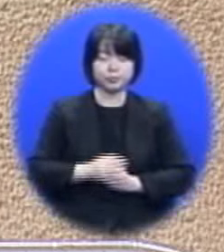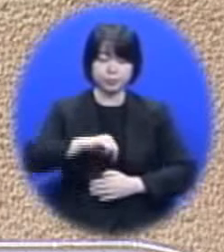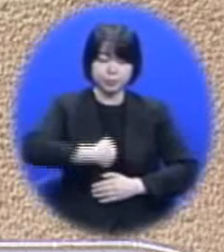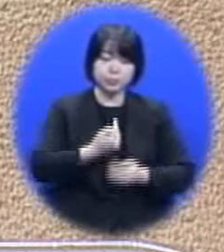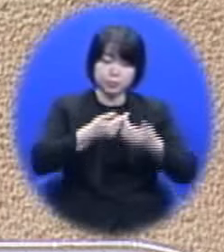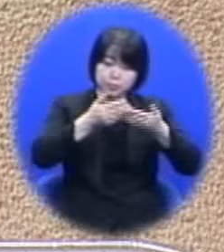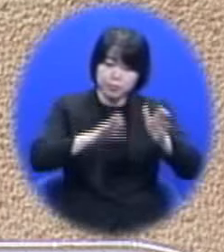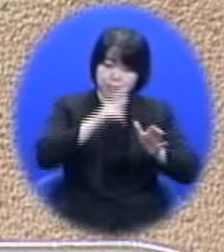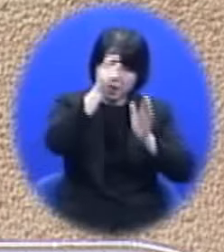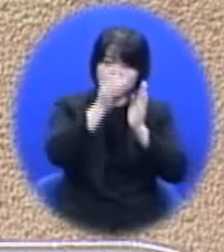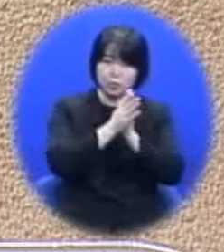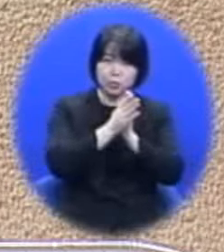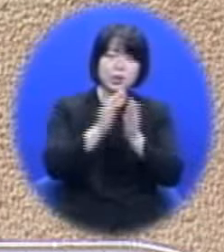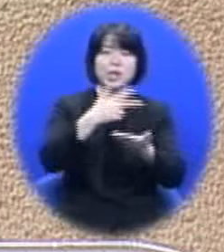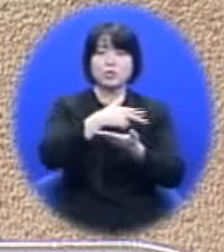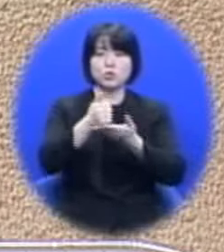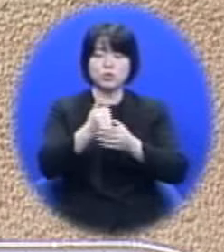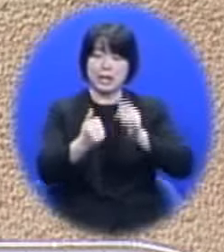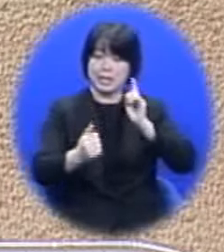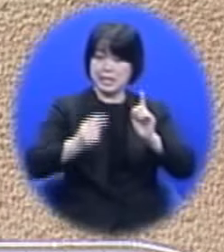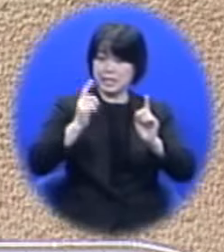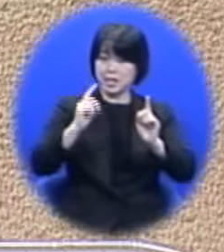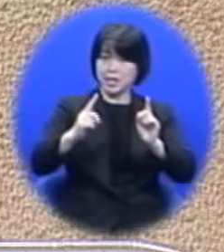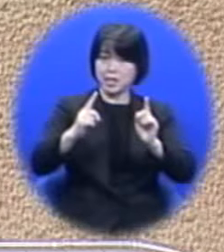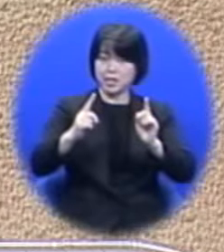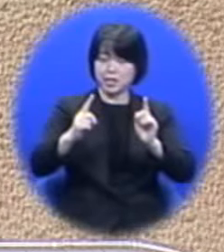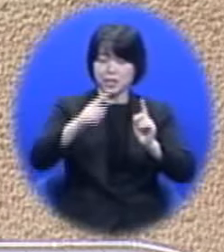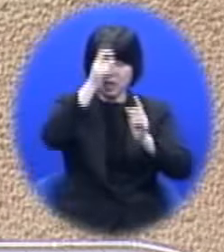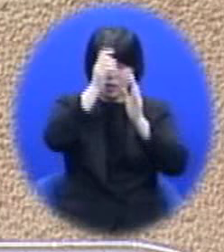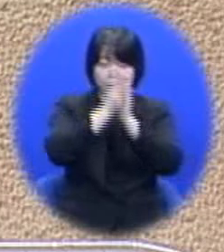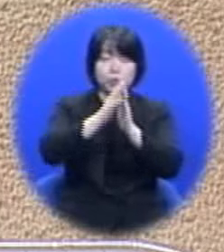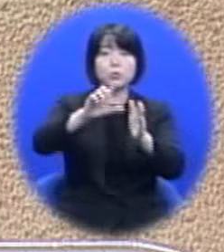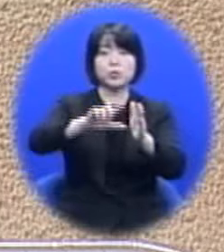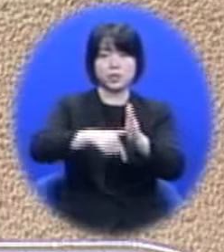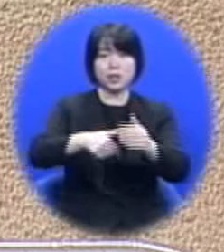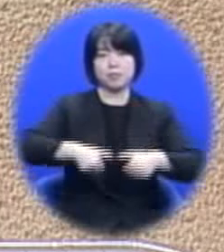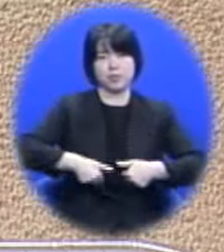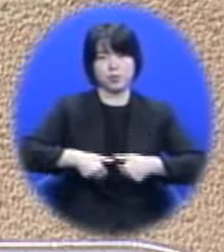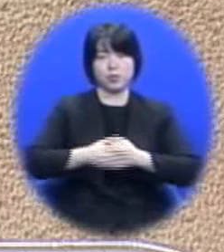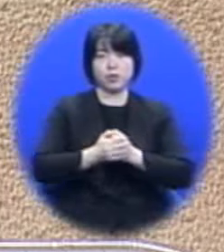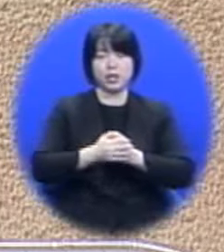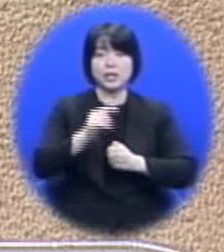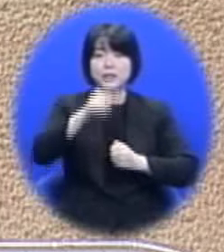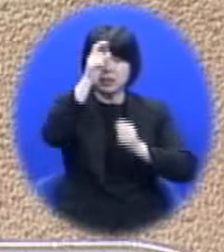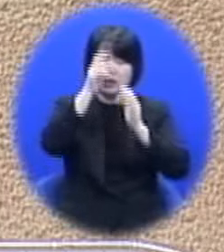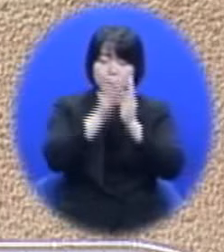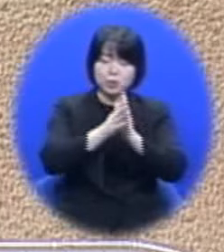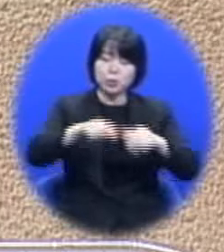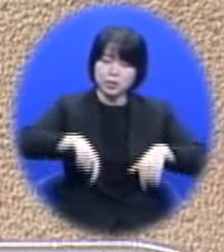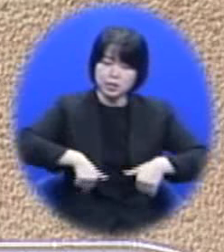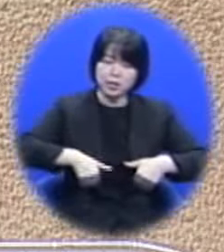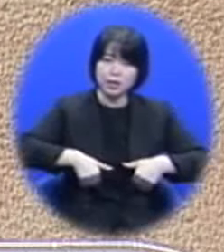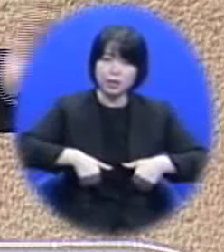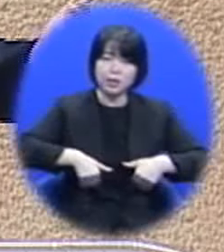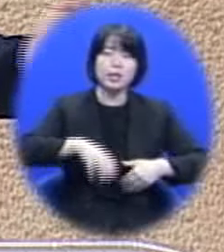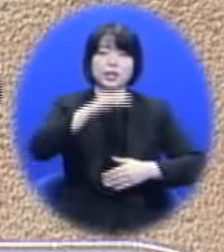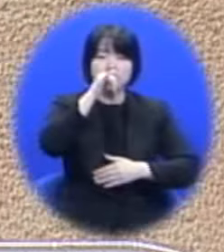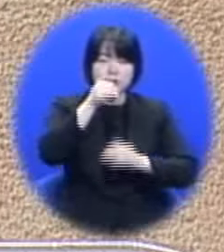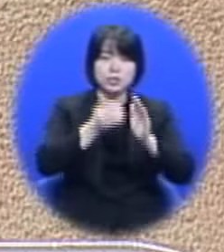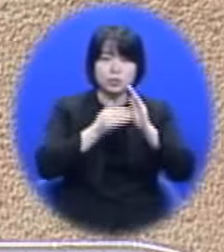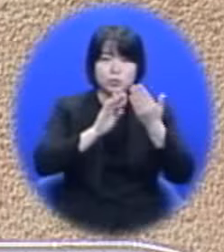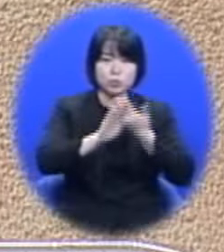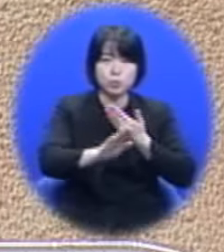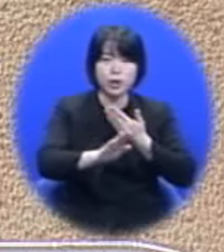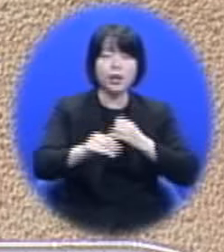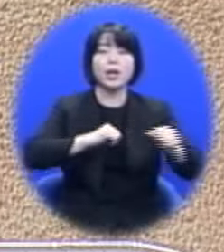골방 기도, 주님과의 1대1의 대면의 기도의 시간, 그 기도 시간이 있은 다음에 행동도 기도가